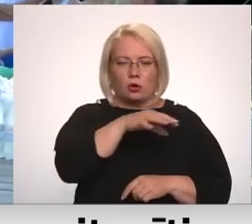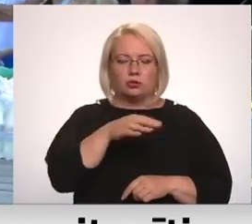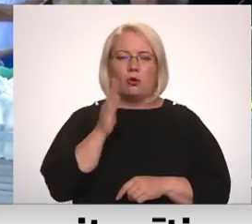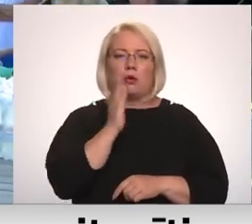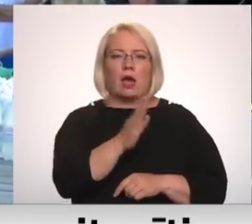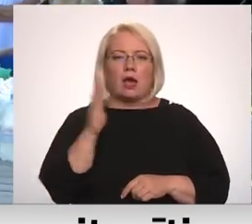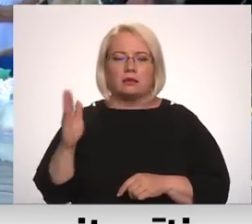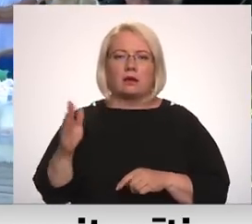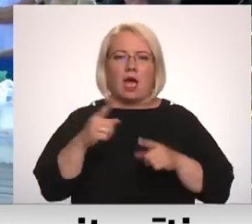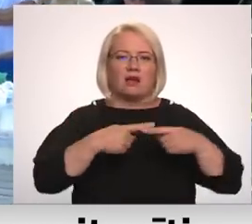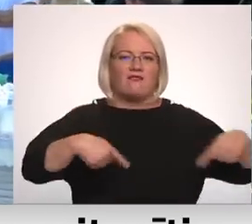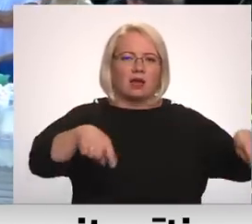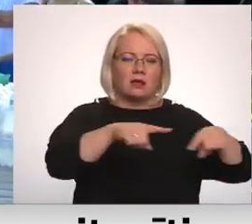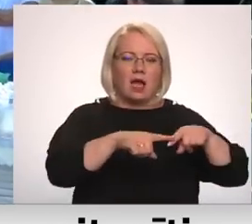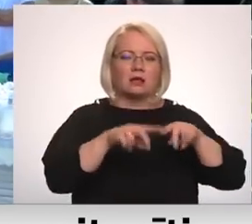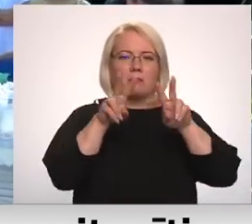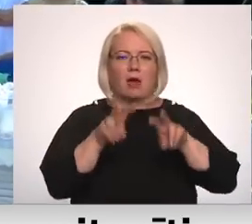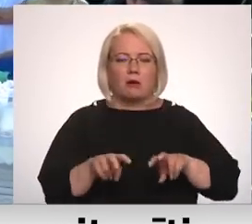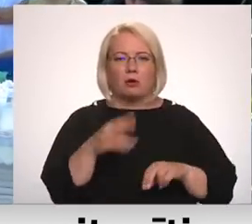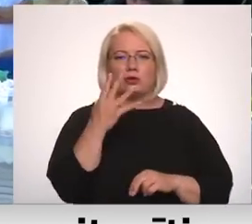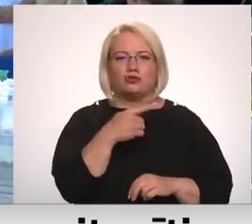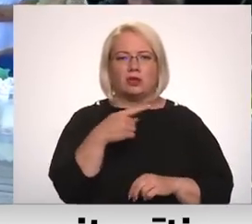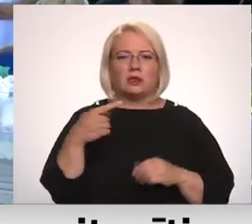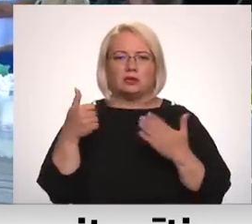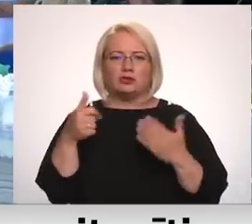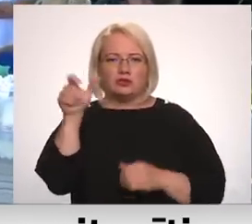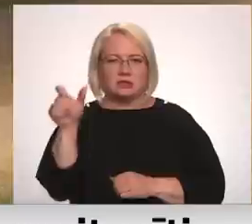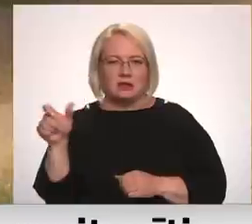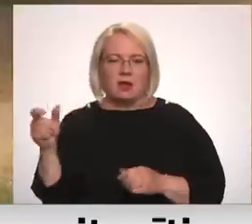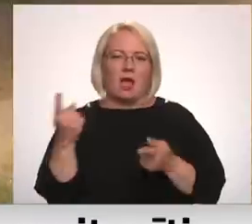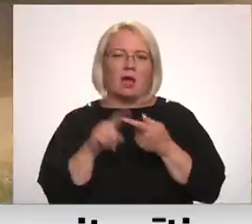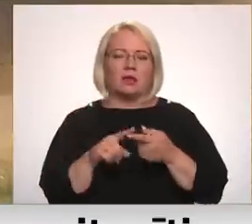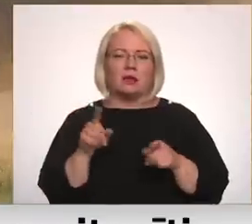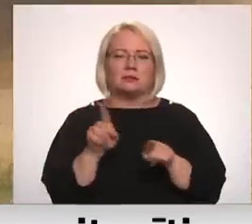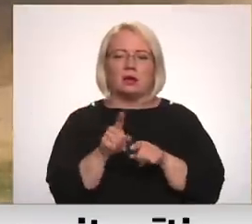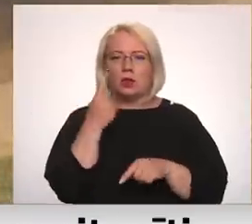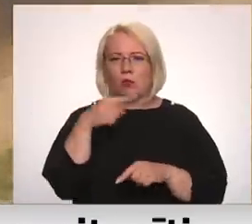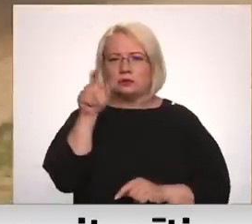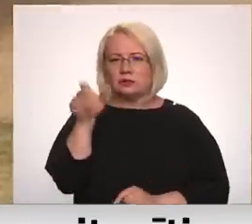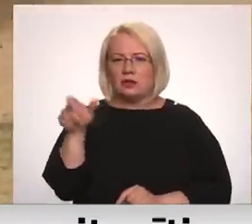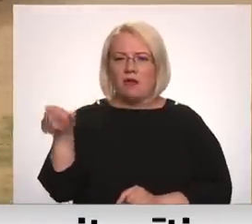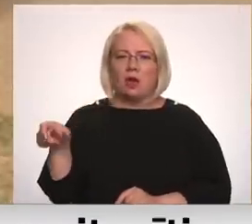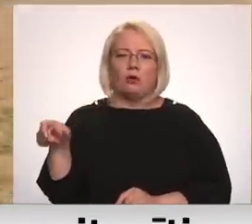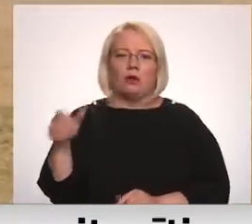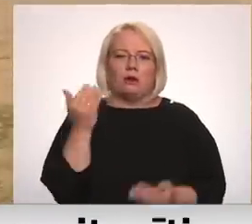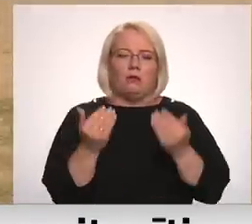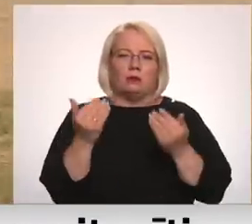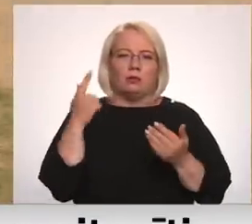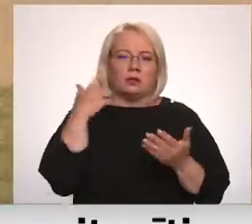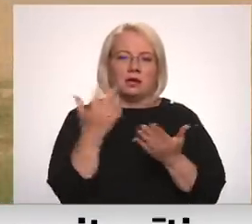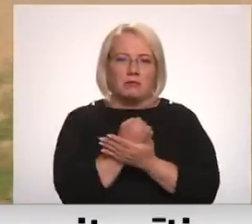katro kvadrātu pārbaudas vairāki cilvēki, 4, 5, 6. Nu, tad atkarīgs no arī cilvēku varbūt